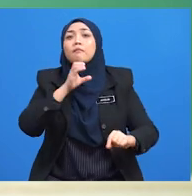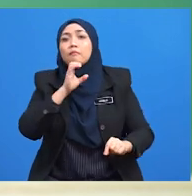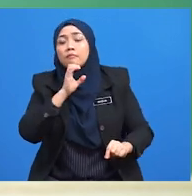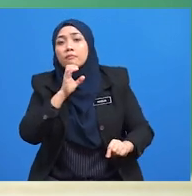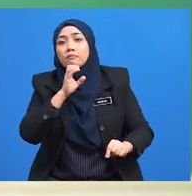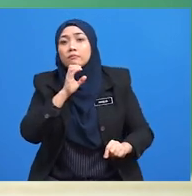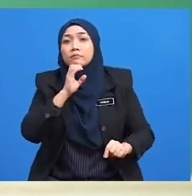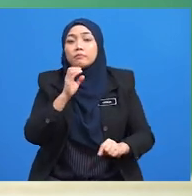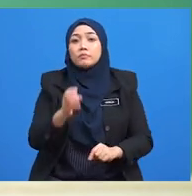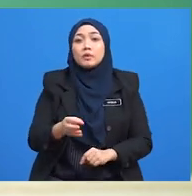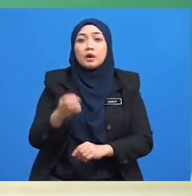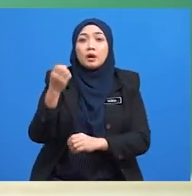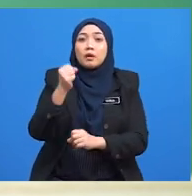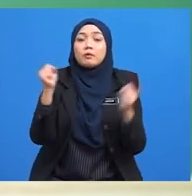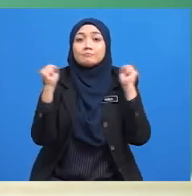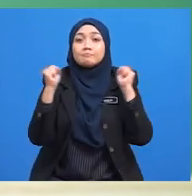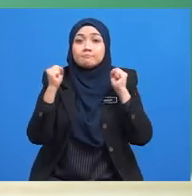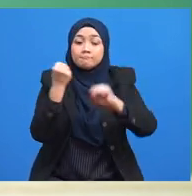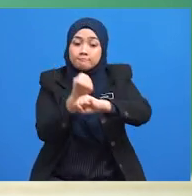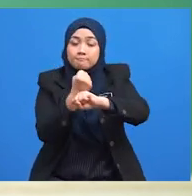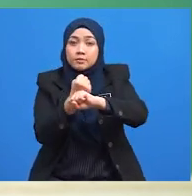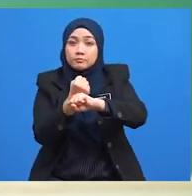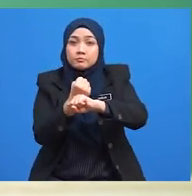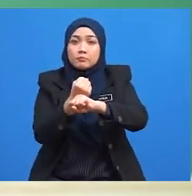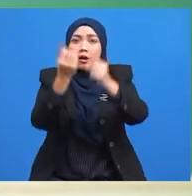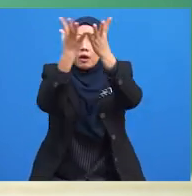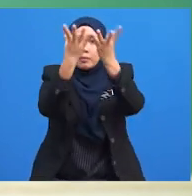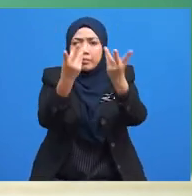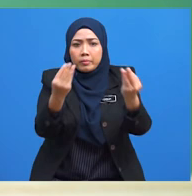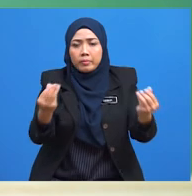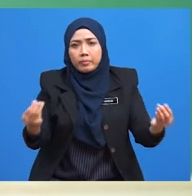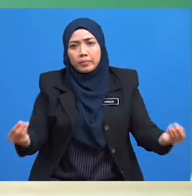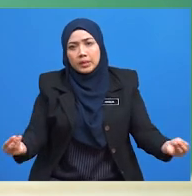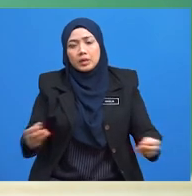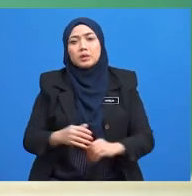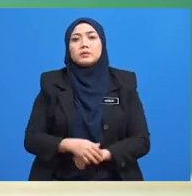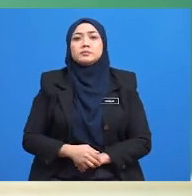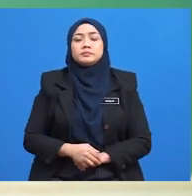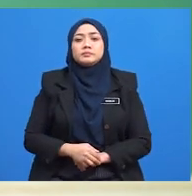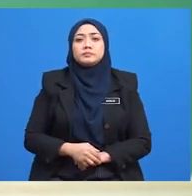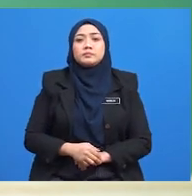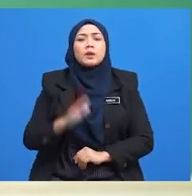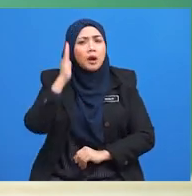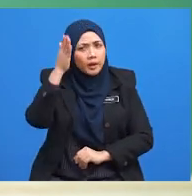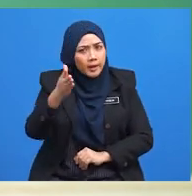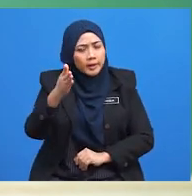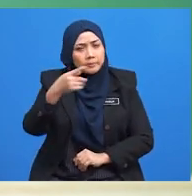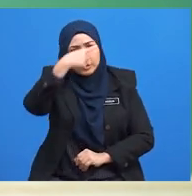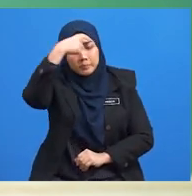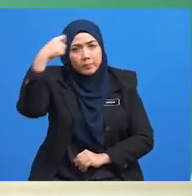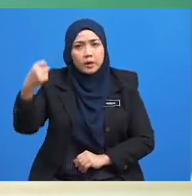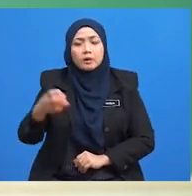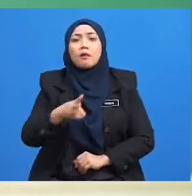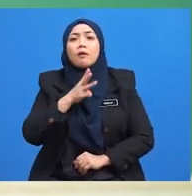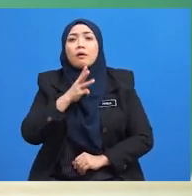dan kutub selatan serta di kawasan pergunungan. Fenomena ini akan menyebabkan air